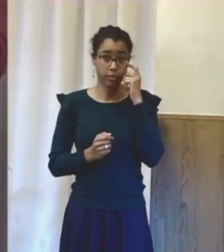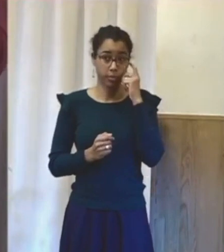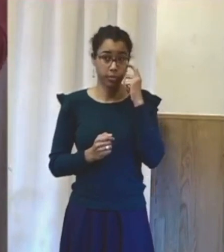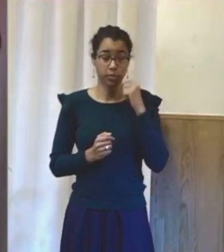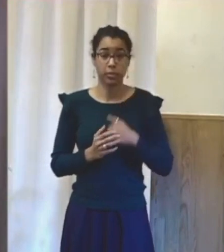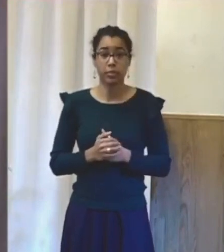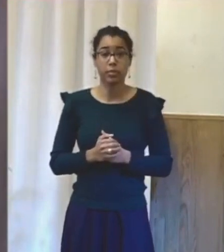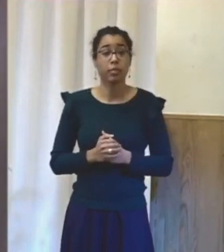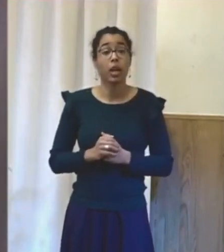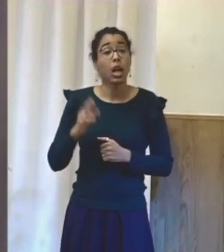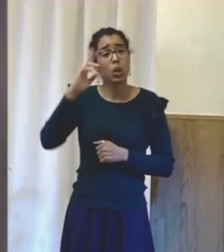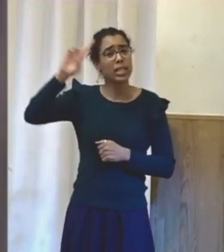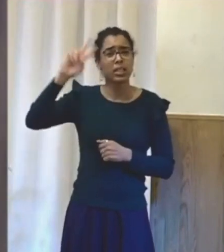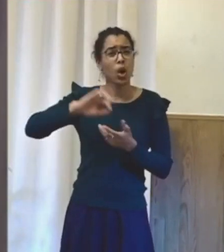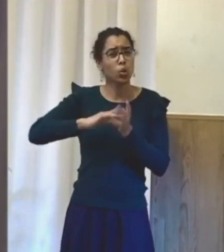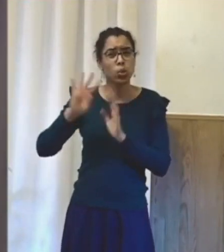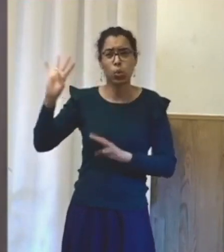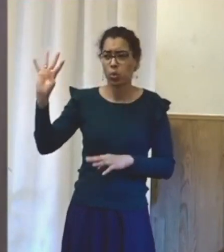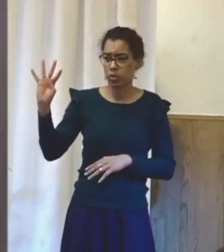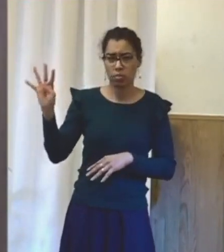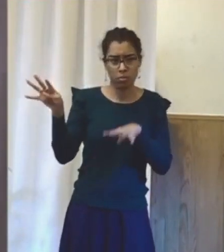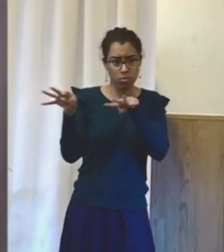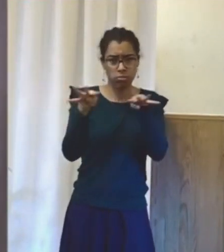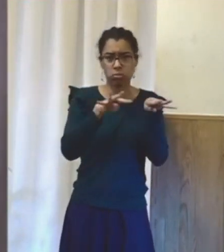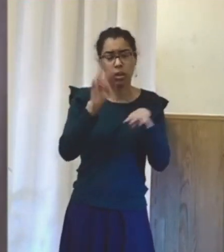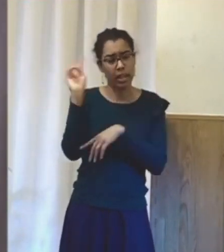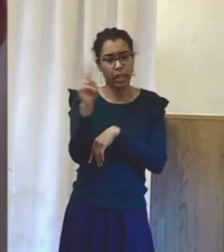Le Seigneur nous voit tous là, ici. Il connaît nos cœurs.